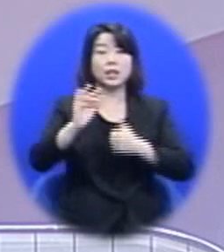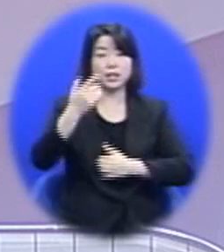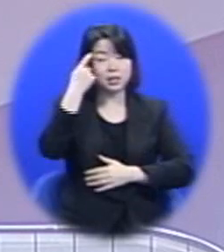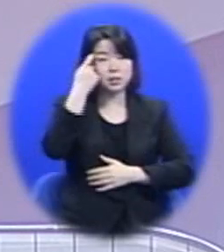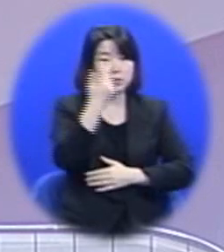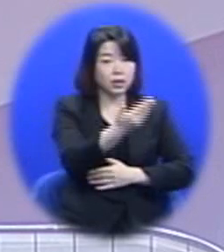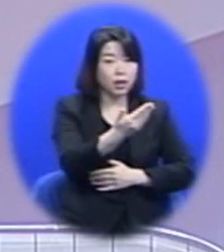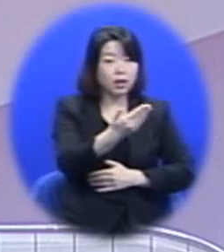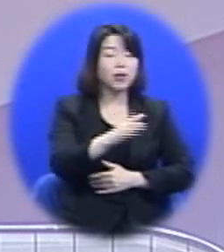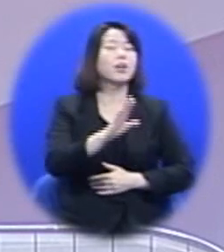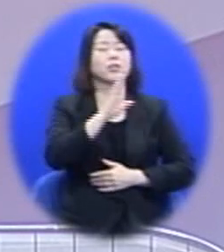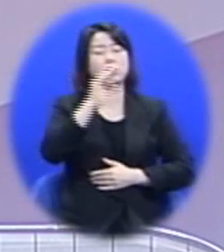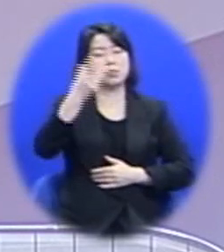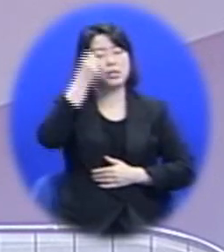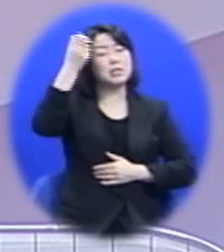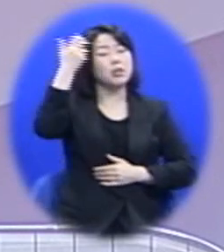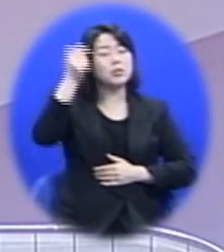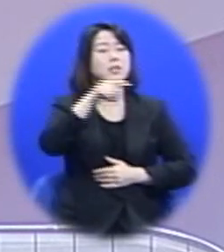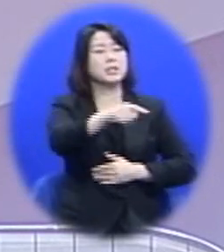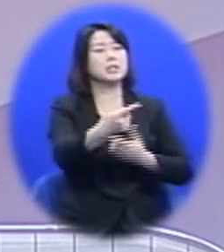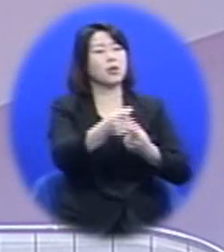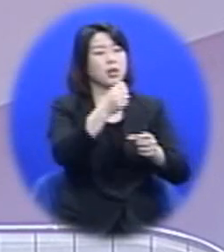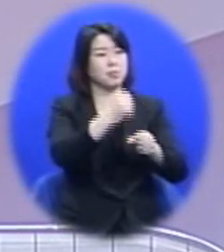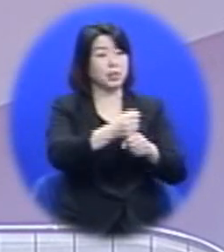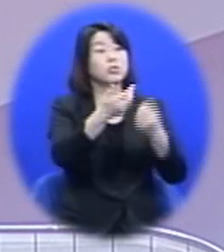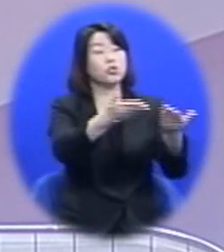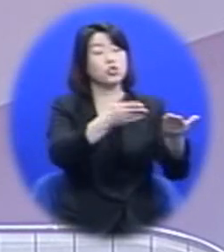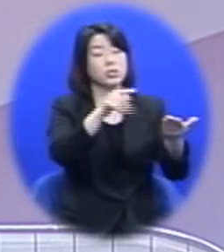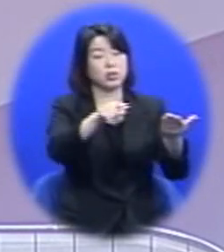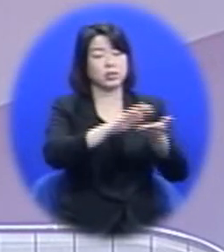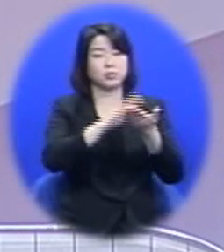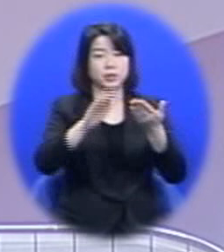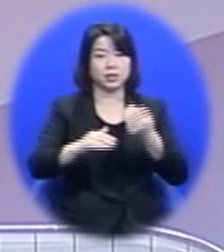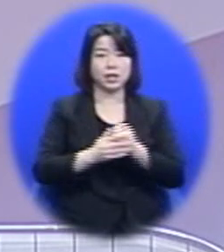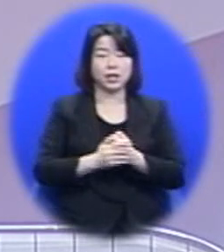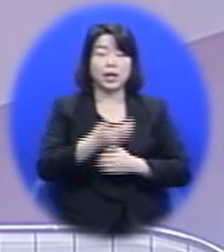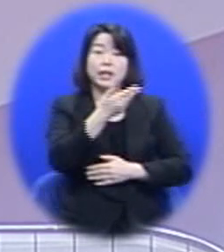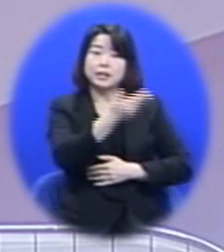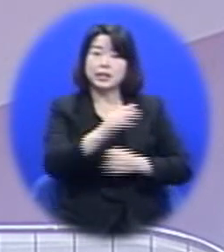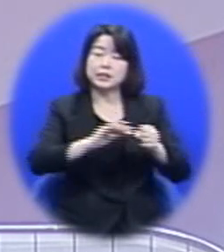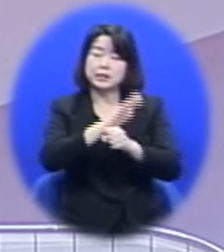그러면 성령께서 그렇게 하시는 것입니다. 당신은